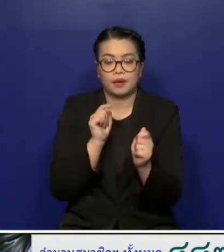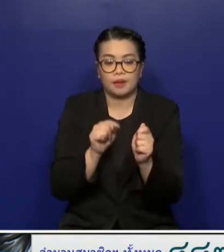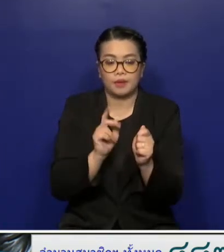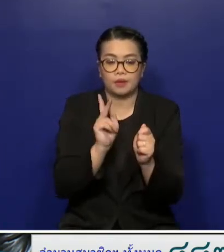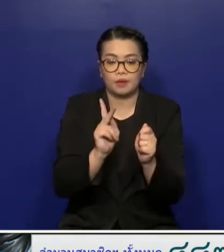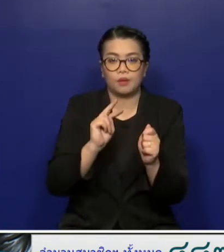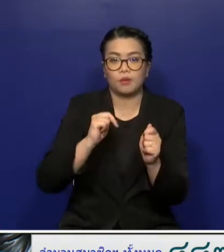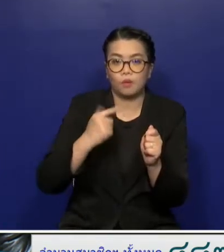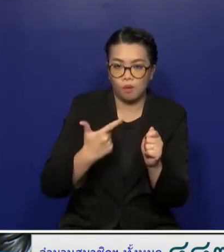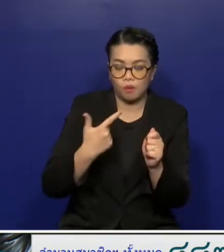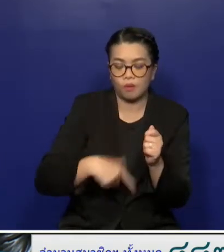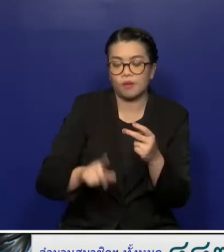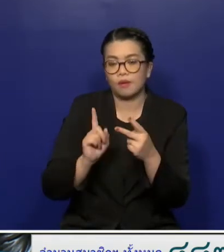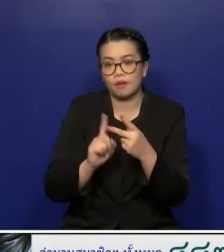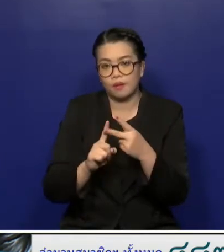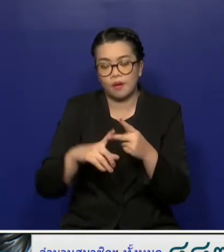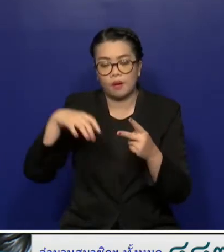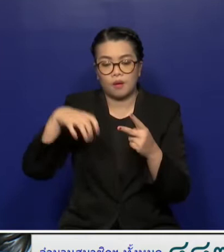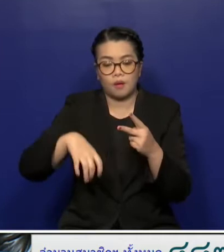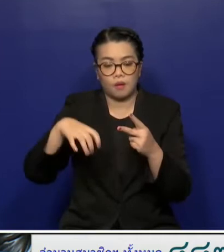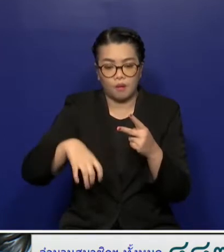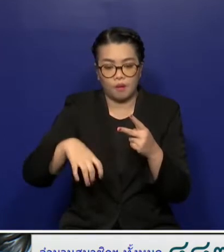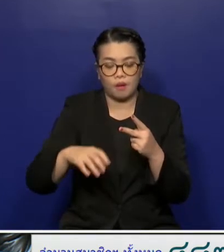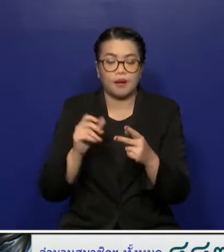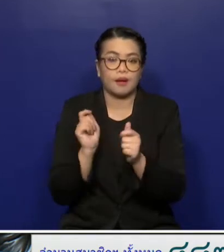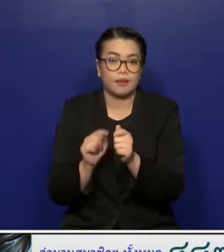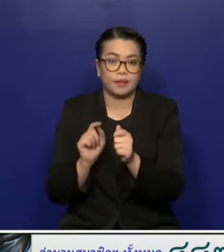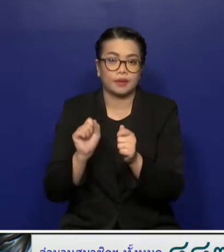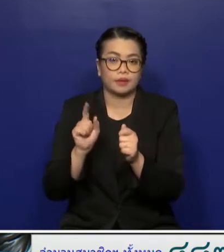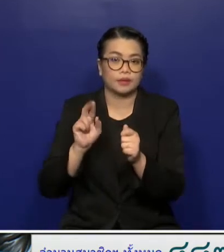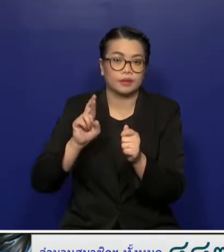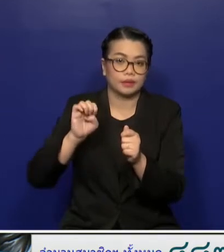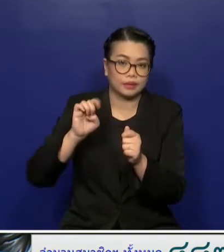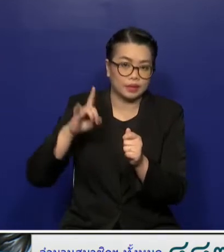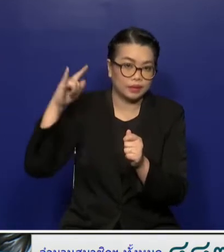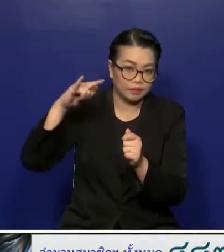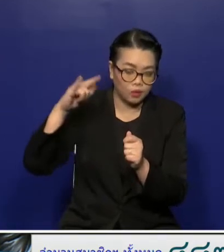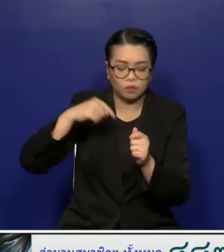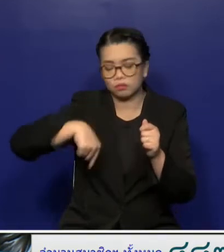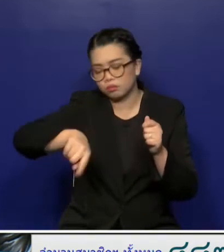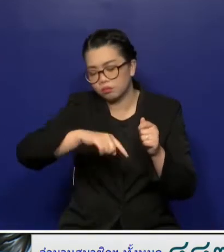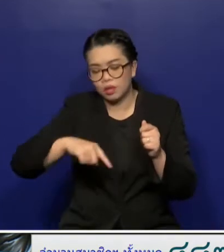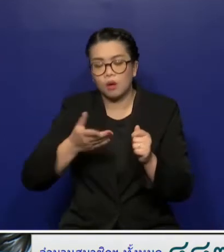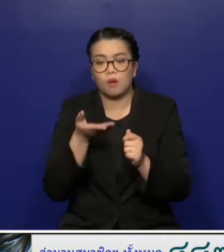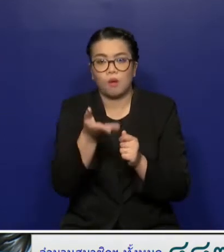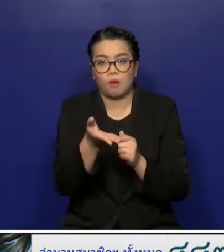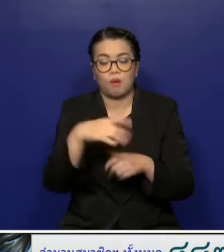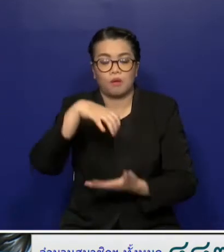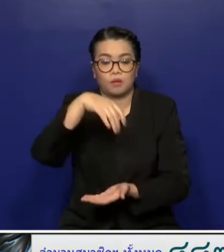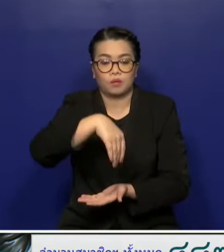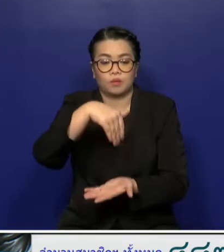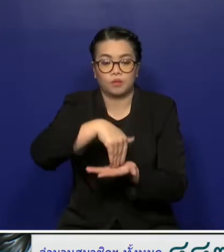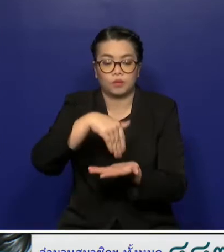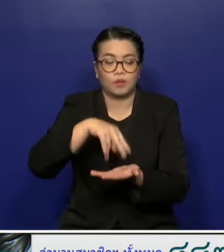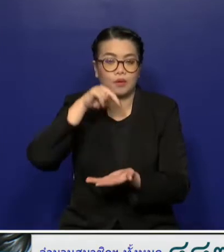บนกงและก็ที่กะวงเกียนอำเภอสีสมโรงจึขอเรงรดไปยังกลมชนประทานให้ดำเนินการแก้ไ